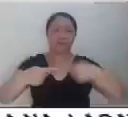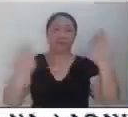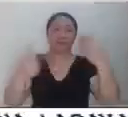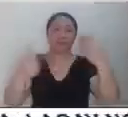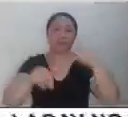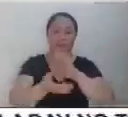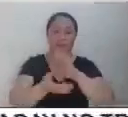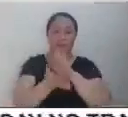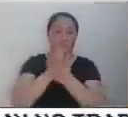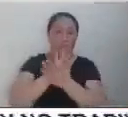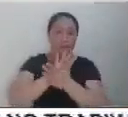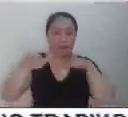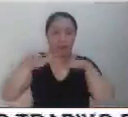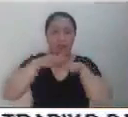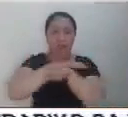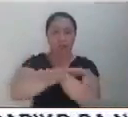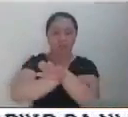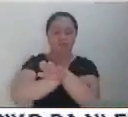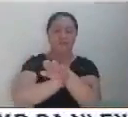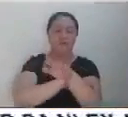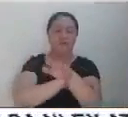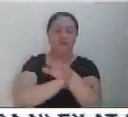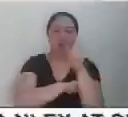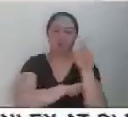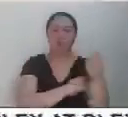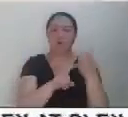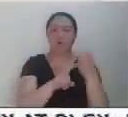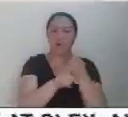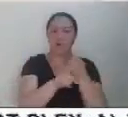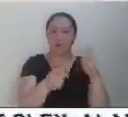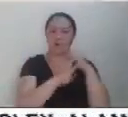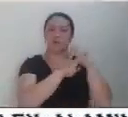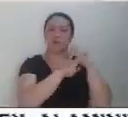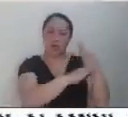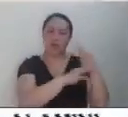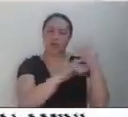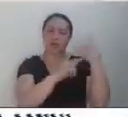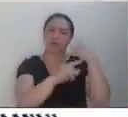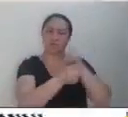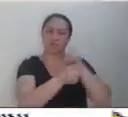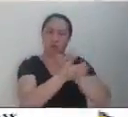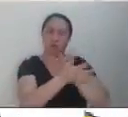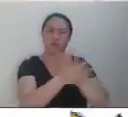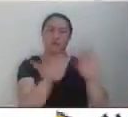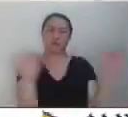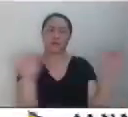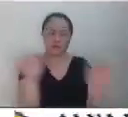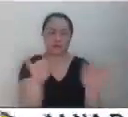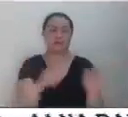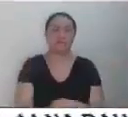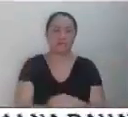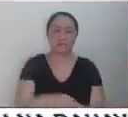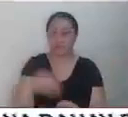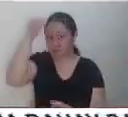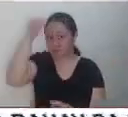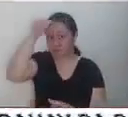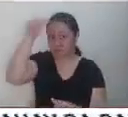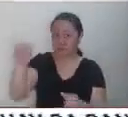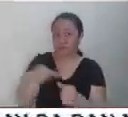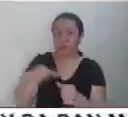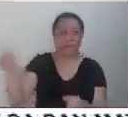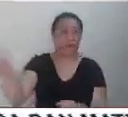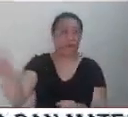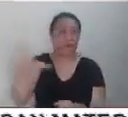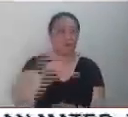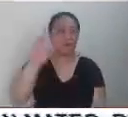ang Chief Communication Officer ng Metro Pacific Tollways. Magandang umaga, Rise and Shine, Attorney Quimbo. Good morning